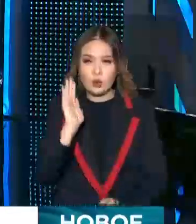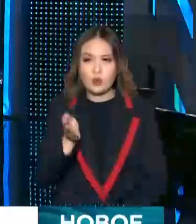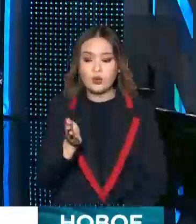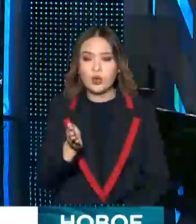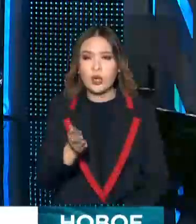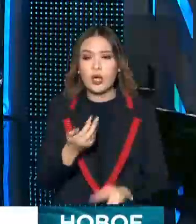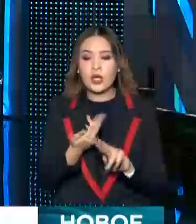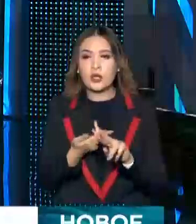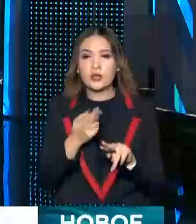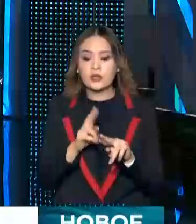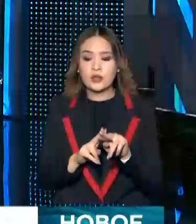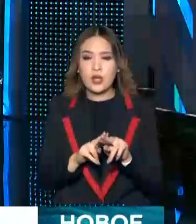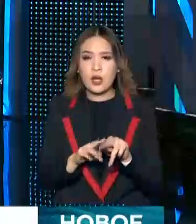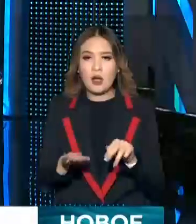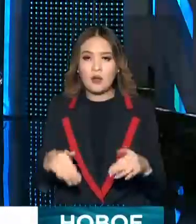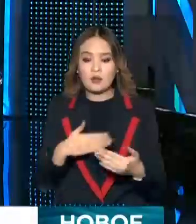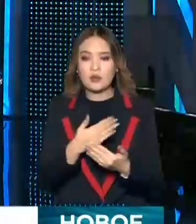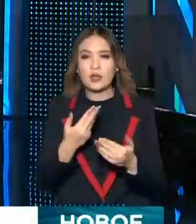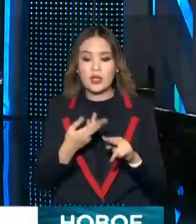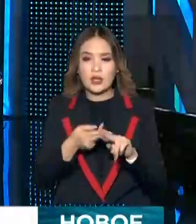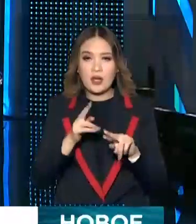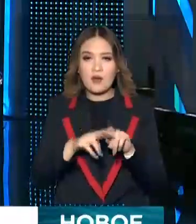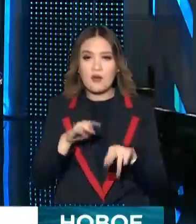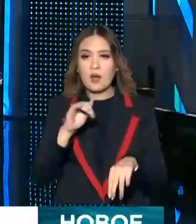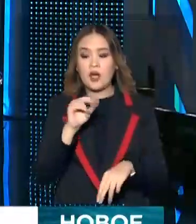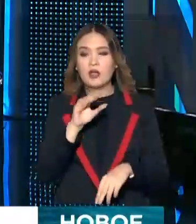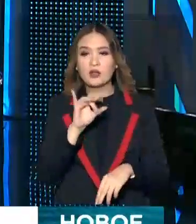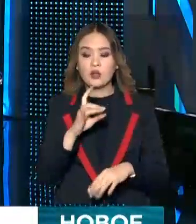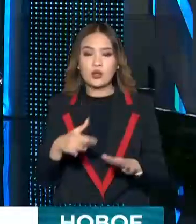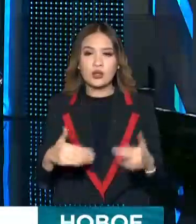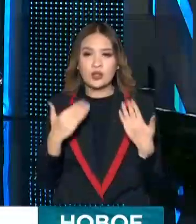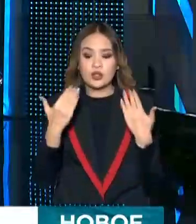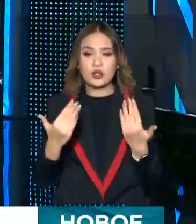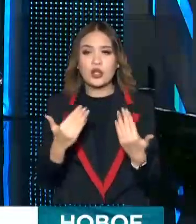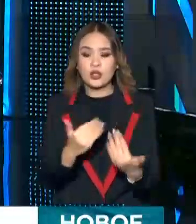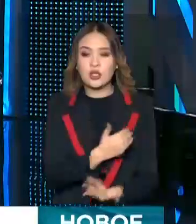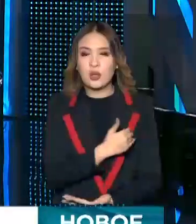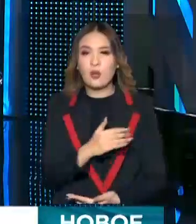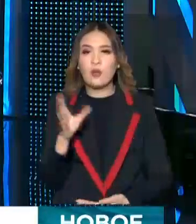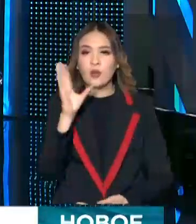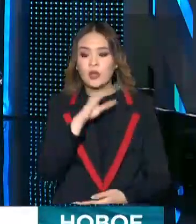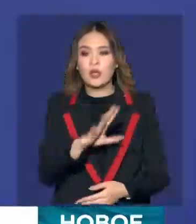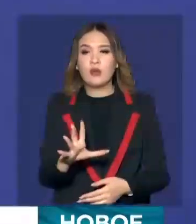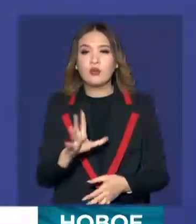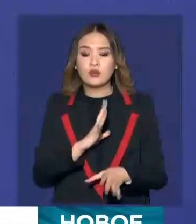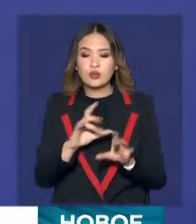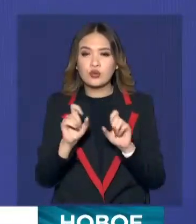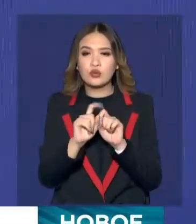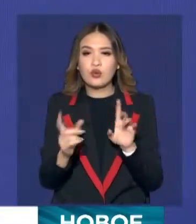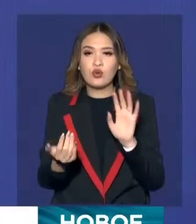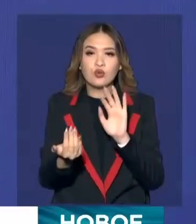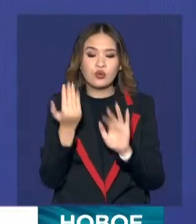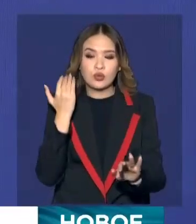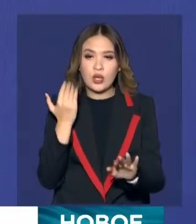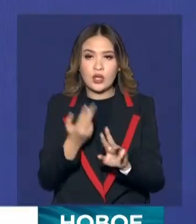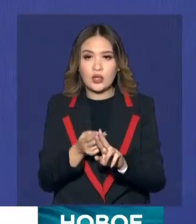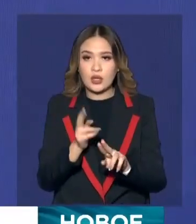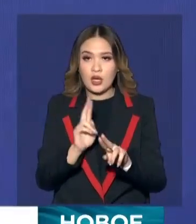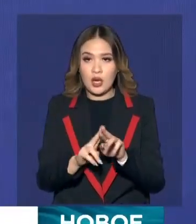знаете, вот эти факторы, да, которые сейчас вот имеют место в дошкольных организациях,